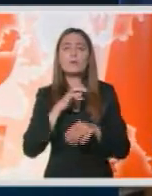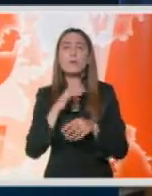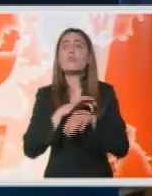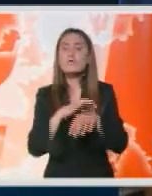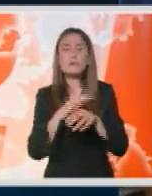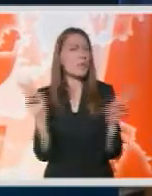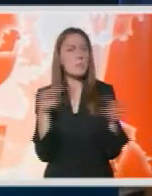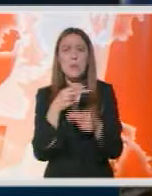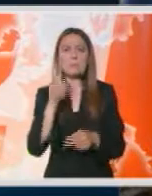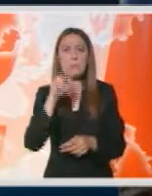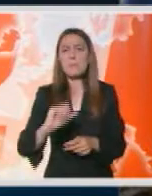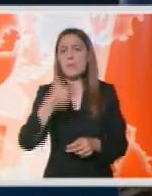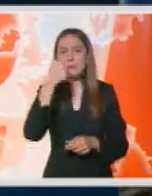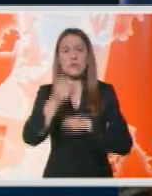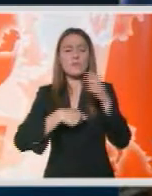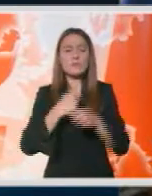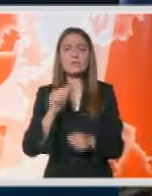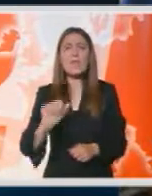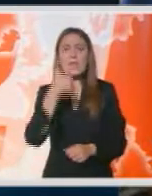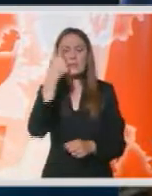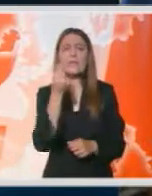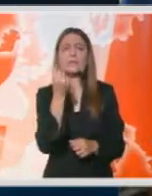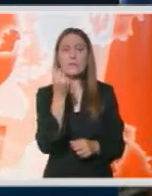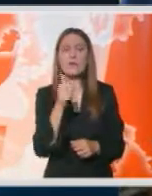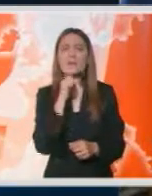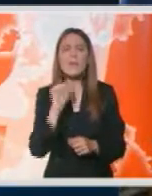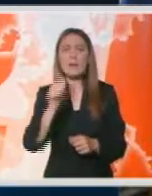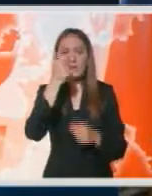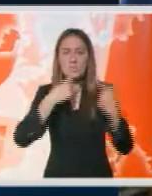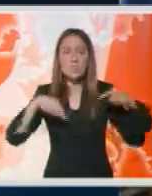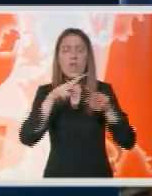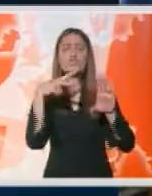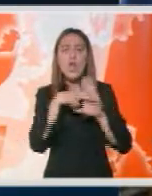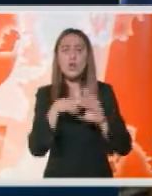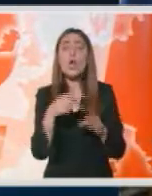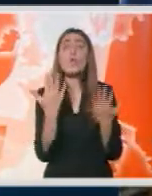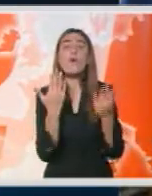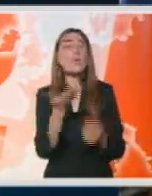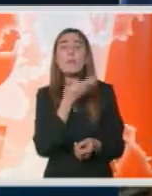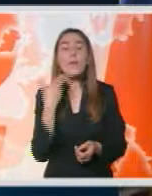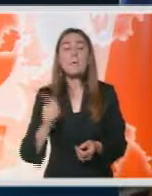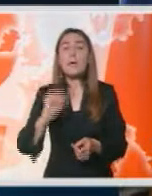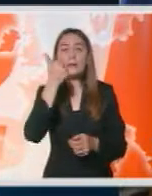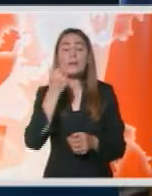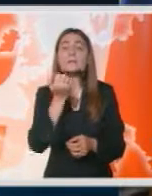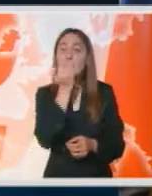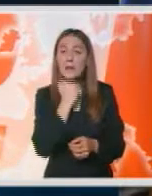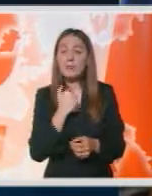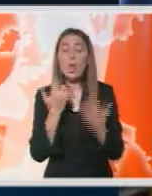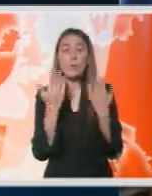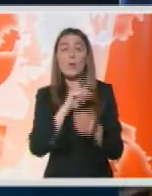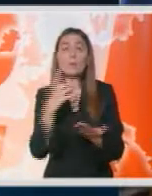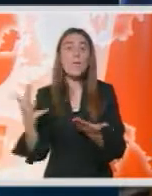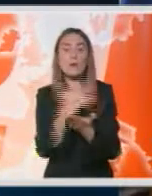funkcionisanju. Ne možemo imati jedinstveno tržište, jedinstvenu valutu, jedinstvenu zonu Šengena, ukoliko nemamo jedinstvena pravila i ukoliko